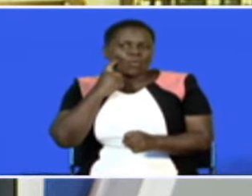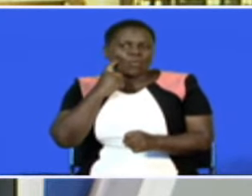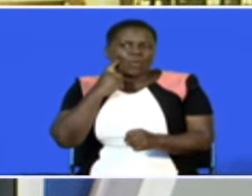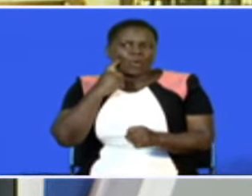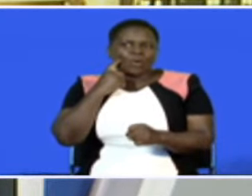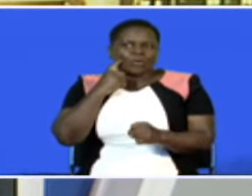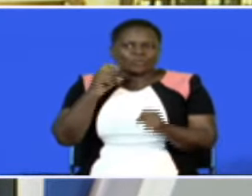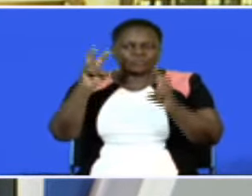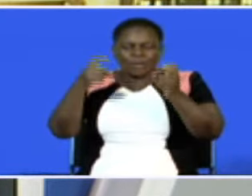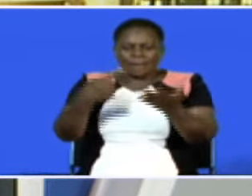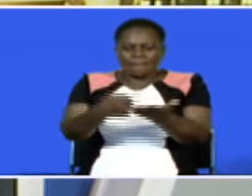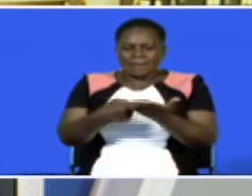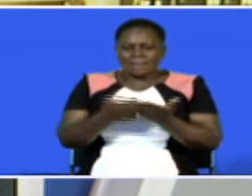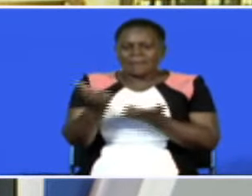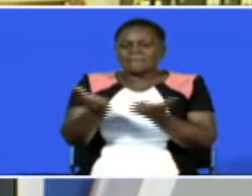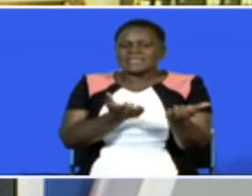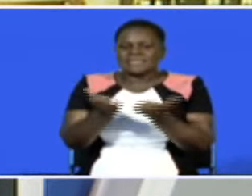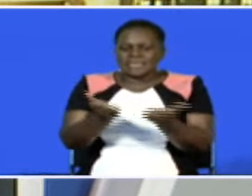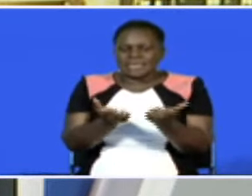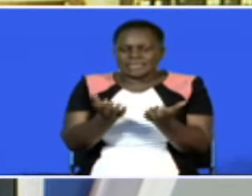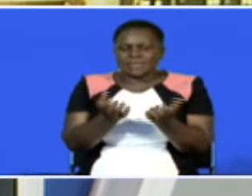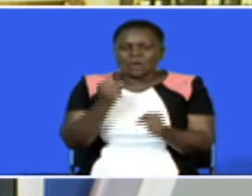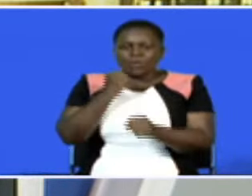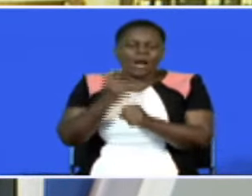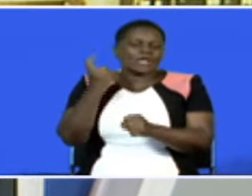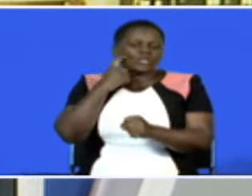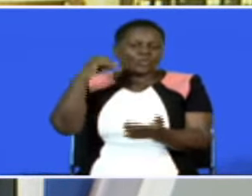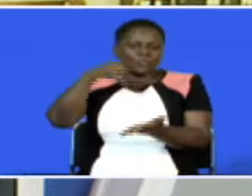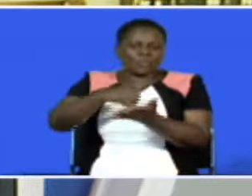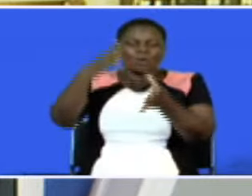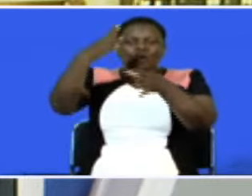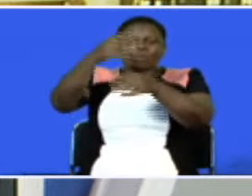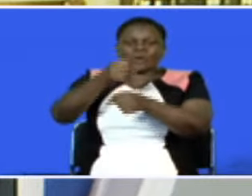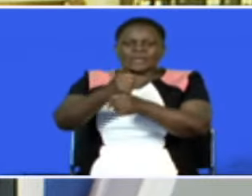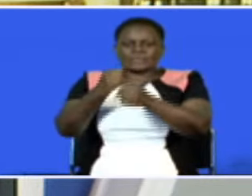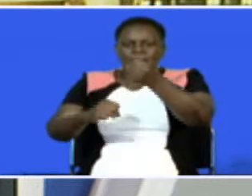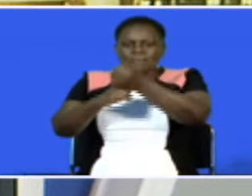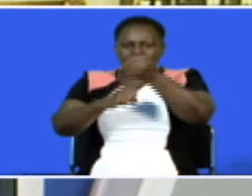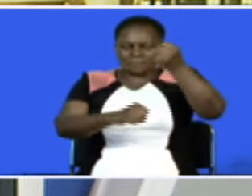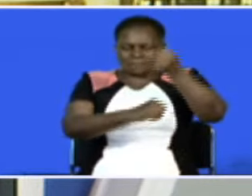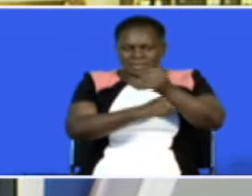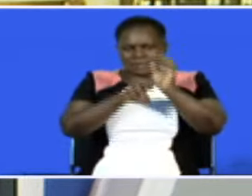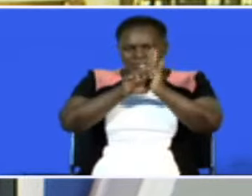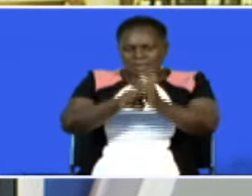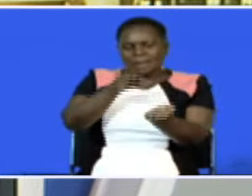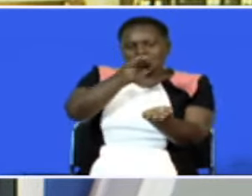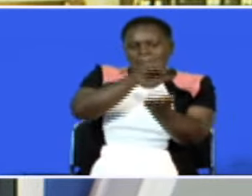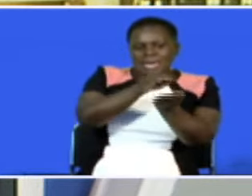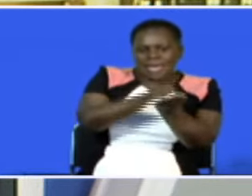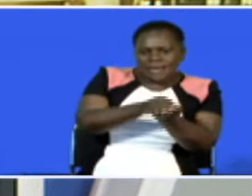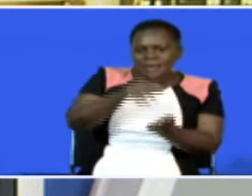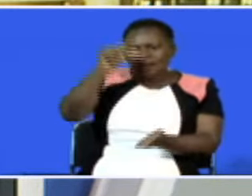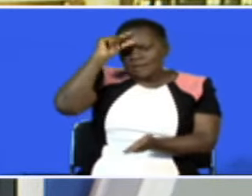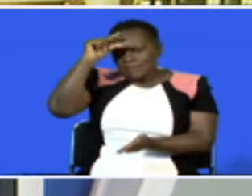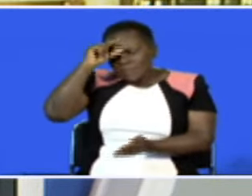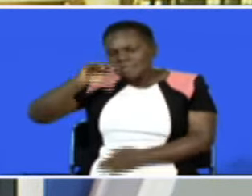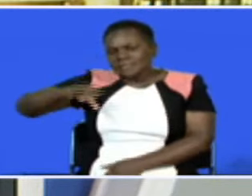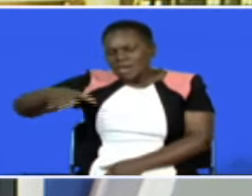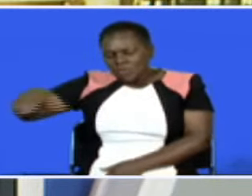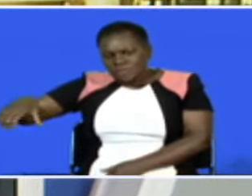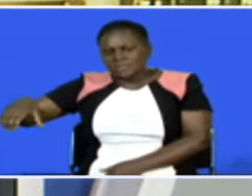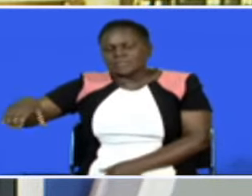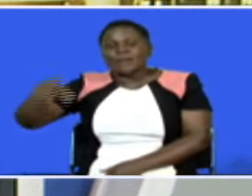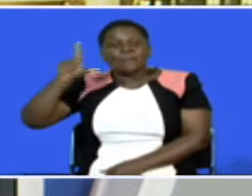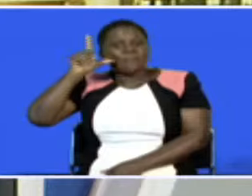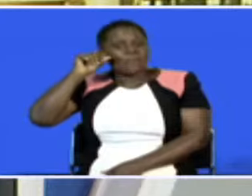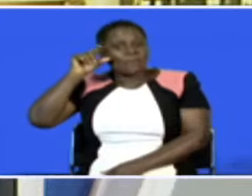jukwaa la mtandao wa biashara. Warsha ambayo ilileta pamoja mashirika ya ufadhili kama vile benki, serikali za kaunti ama ya kaunti